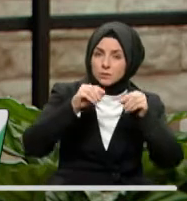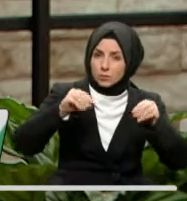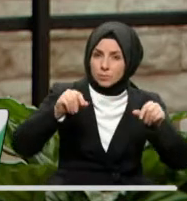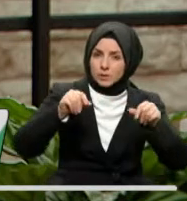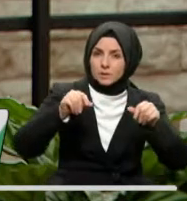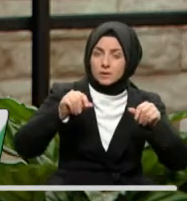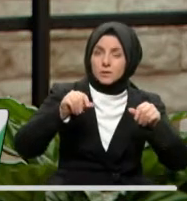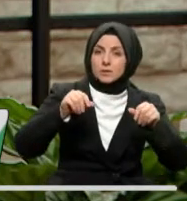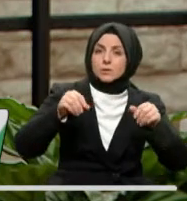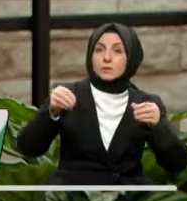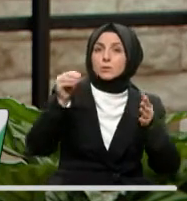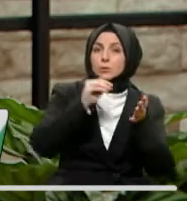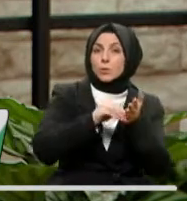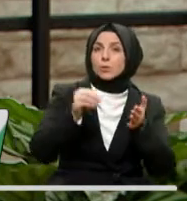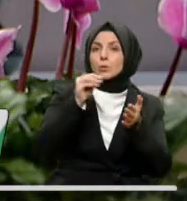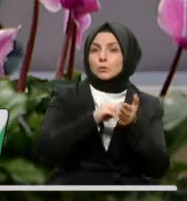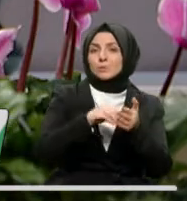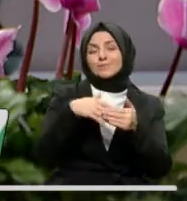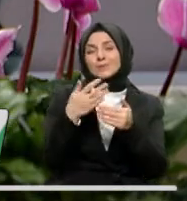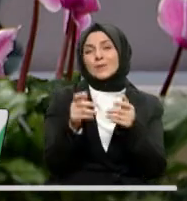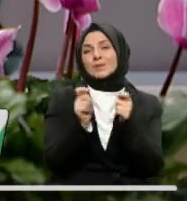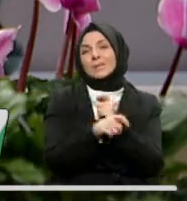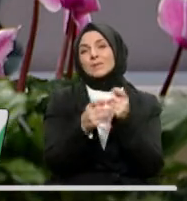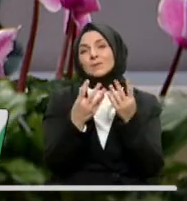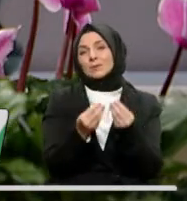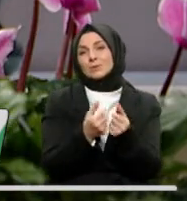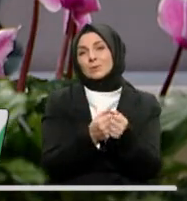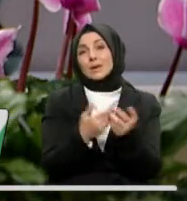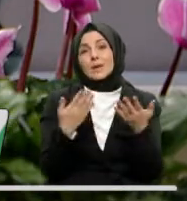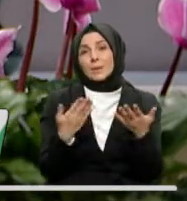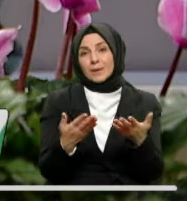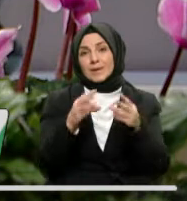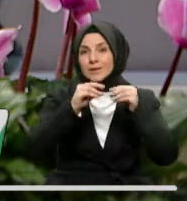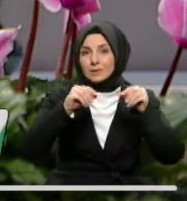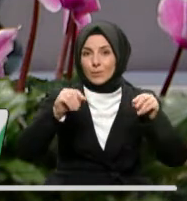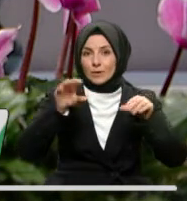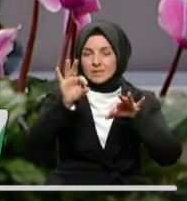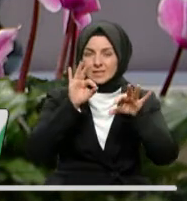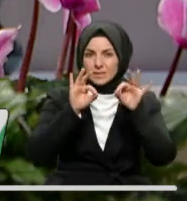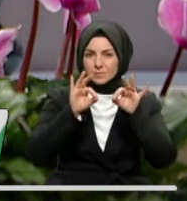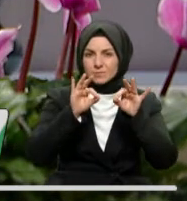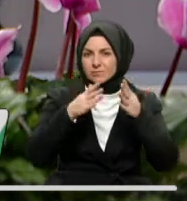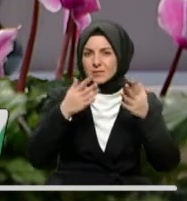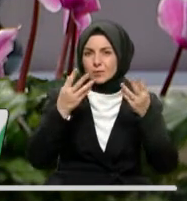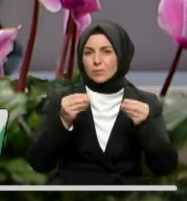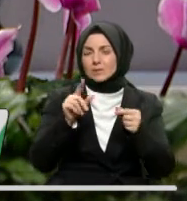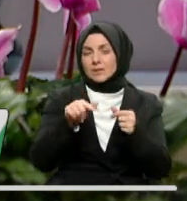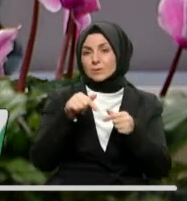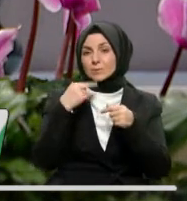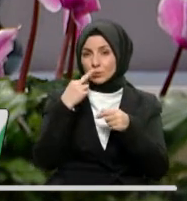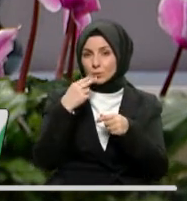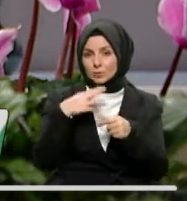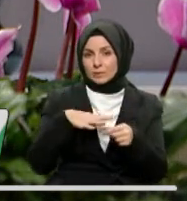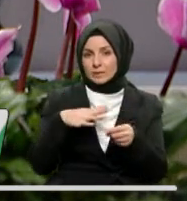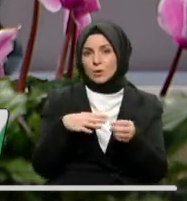yine Cansu'yu veririz şekilde yapıyorum önce tamamlamış olduk tamamlanıyor Peki Toprak seçimini de biraz konuşsak şimdi